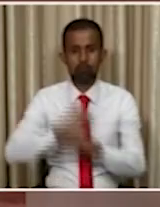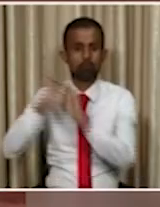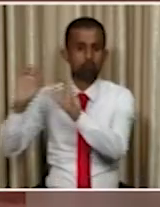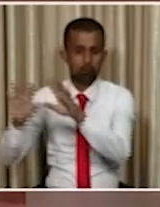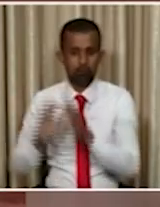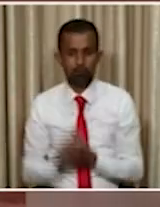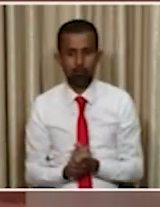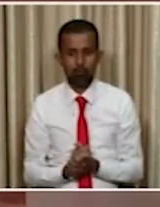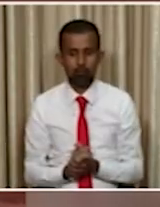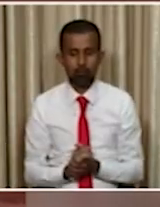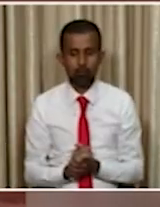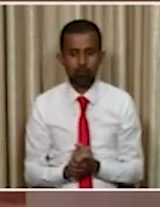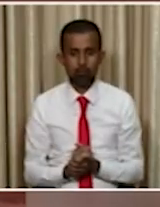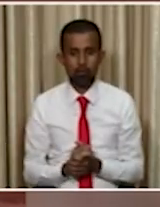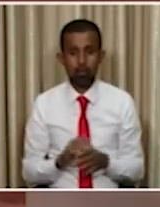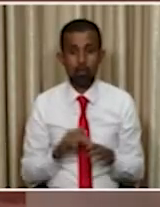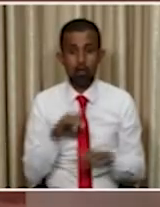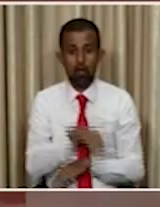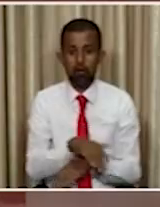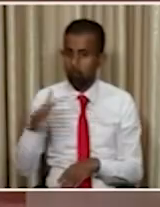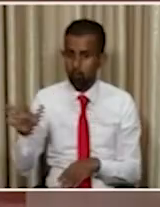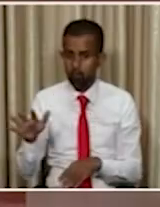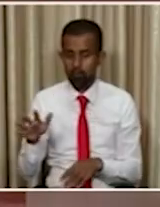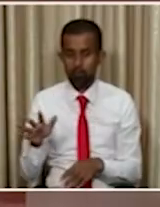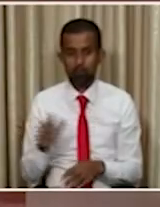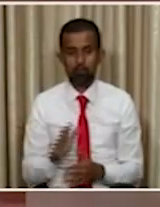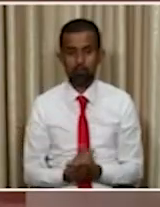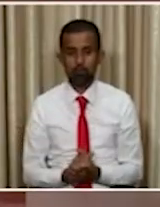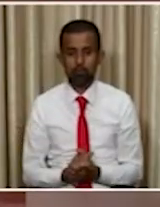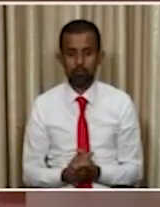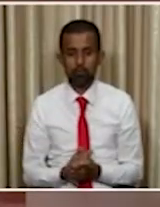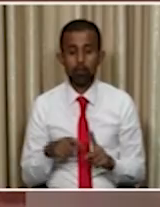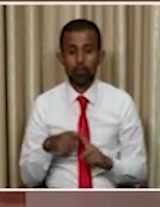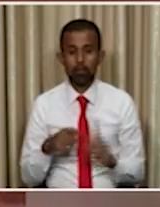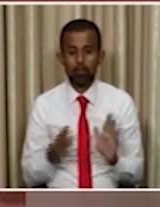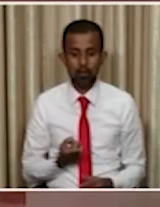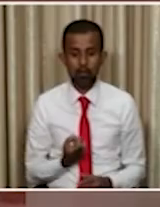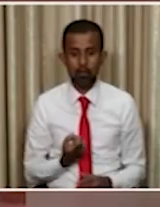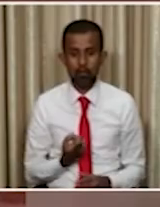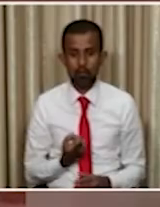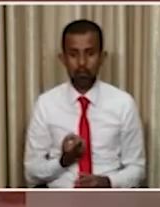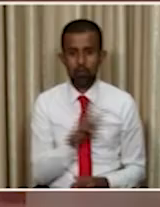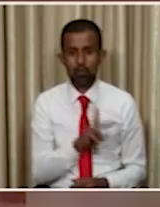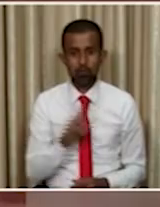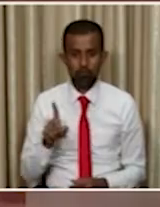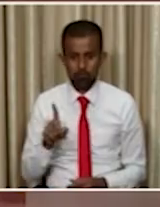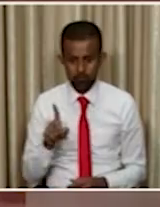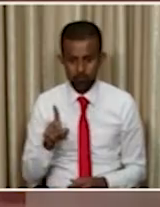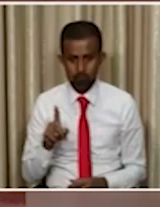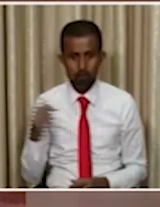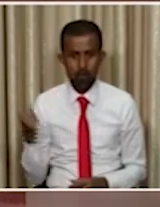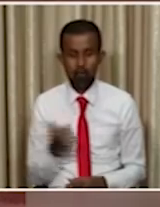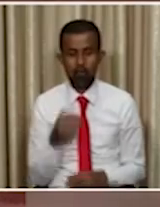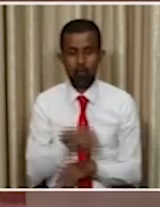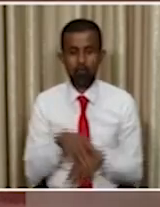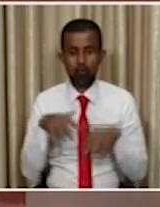එකත් ඒ වගේම වන ඇලි පළවා හැරීමුත් කෙරෙනවා. අපි ඒ වගේම කිලෝමීටර් 121ක් අලුතෙන් අලි වැටක්